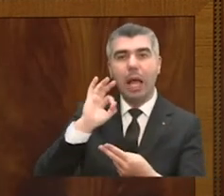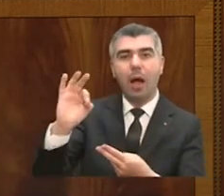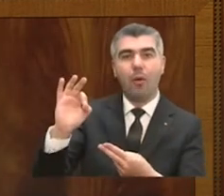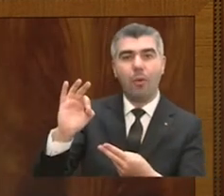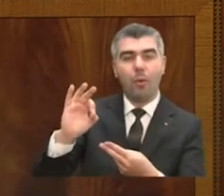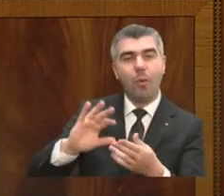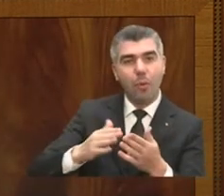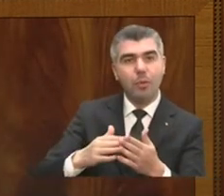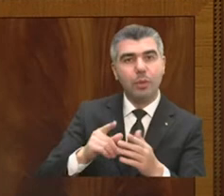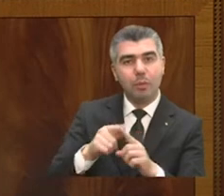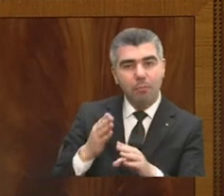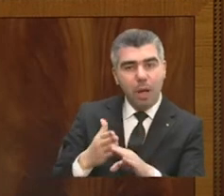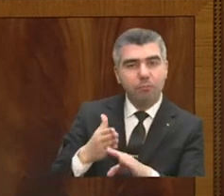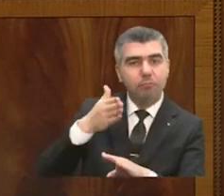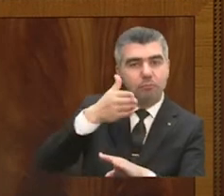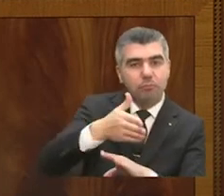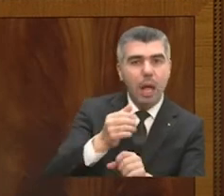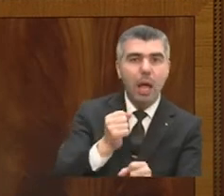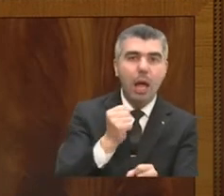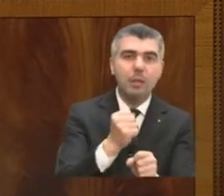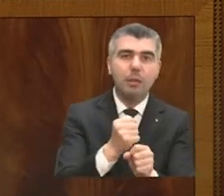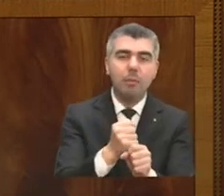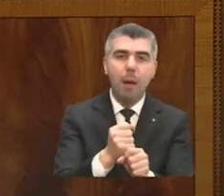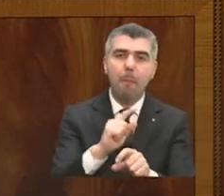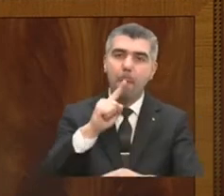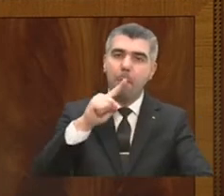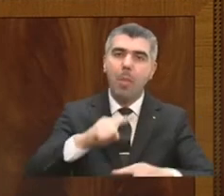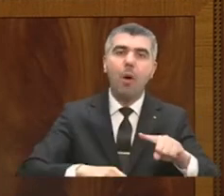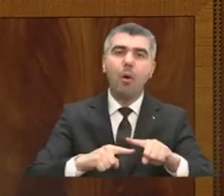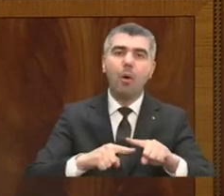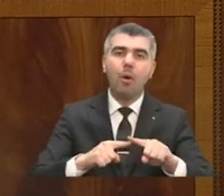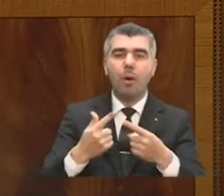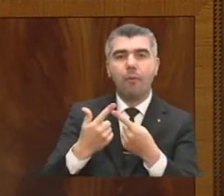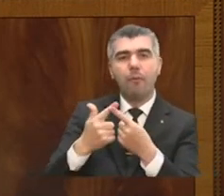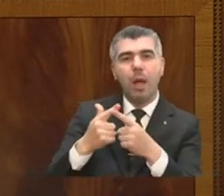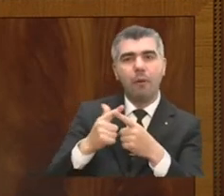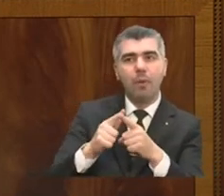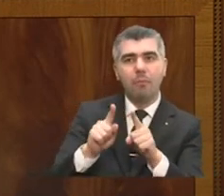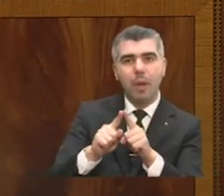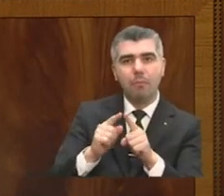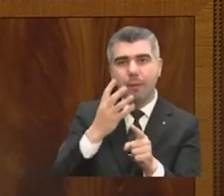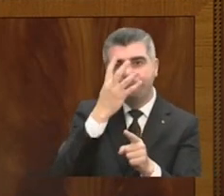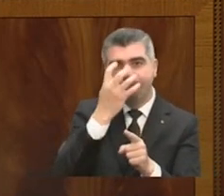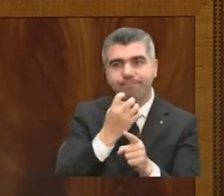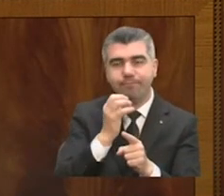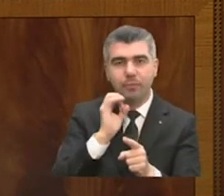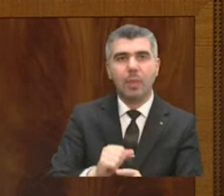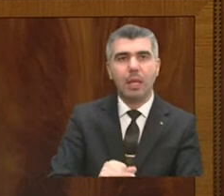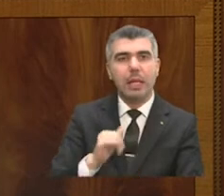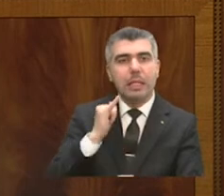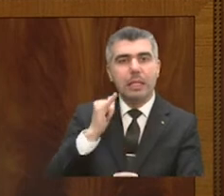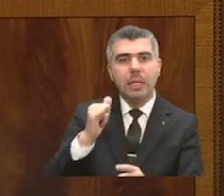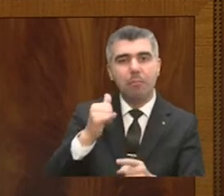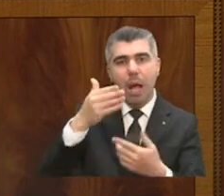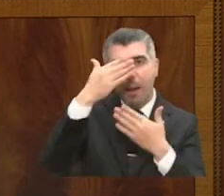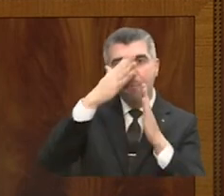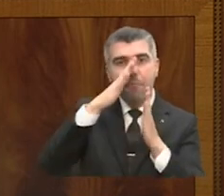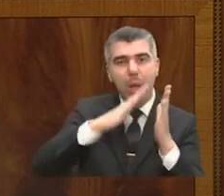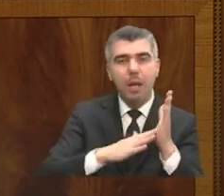xénophobes, racistes, notamment brûler le Coran, qui témoigne